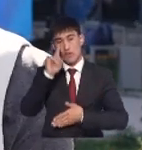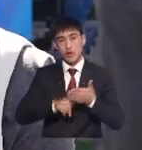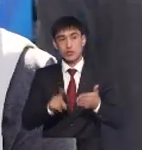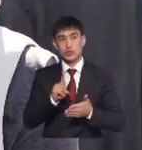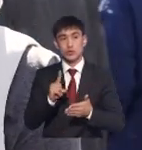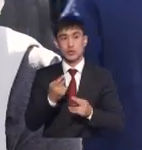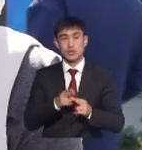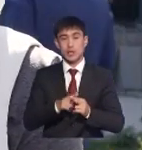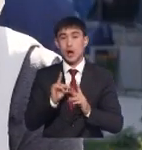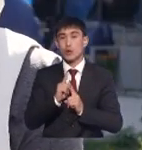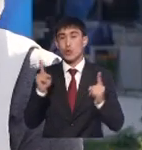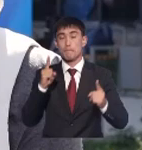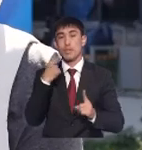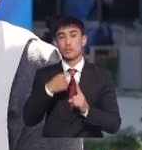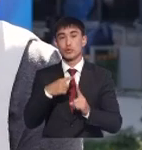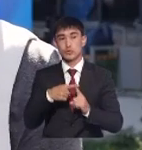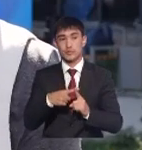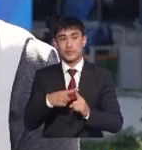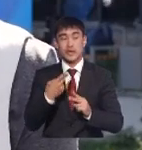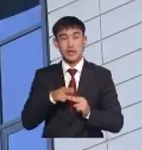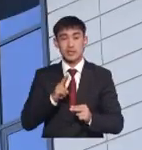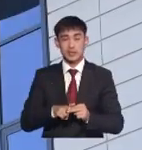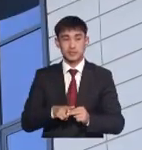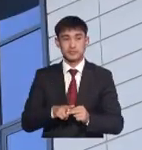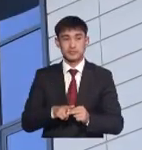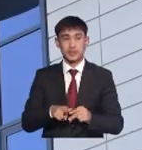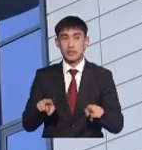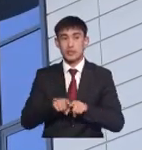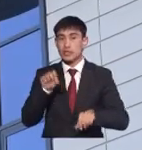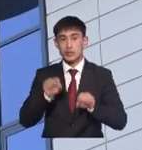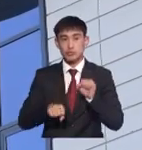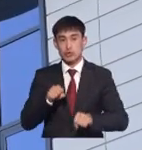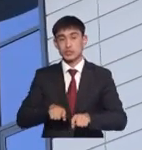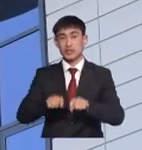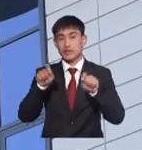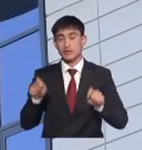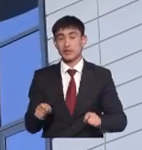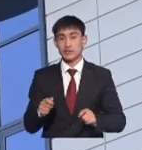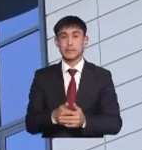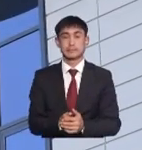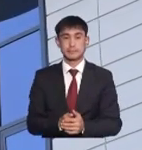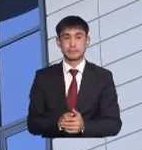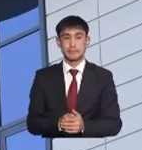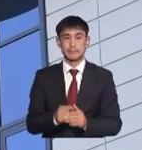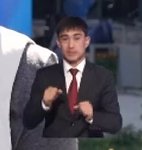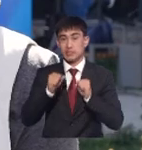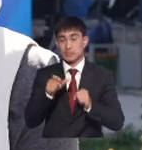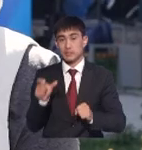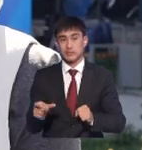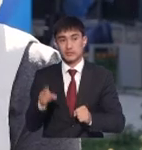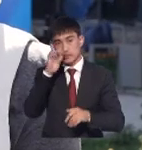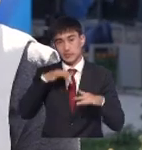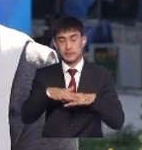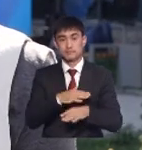что это огромный плюс. Это такие возможности открывает для спортсменов